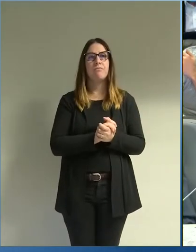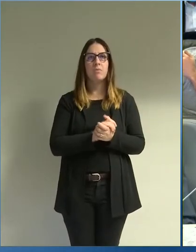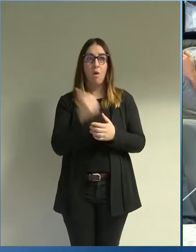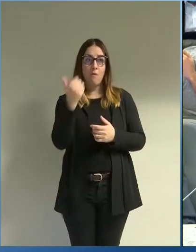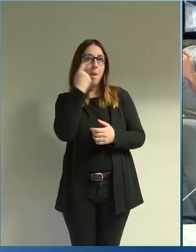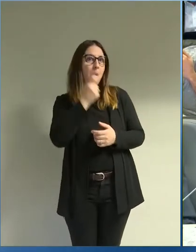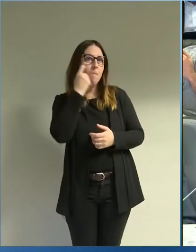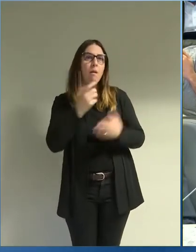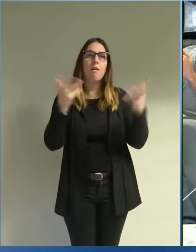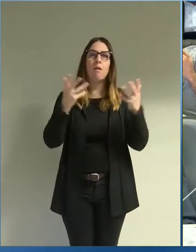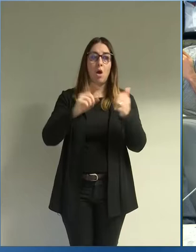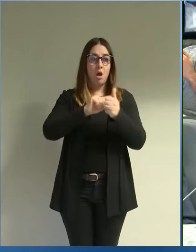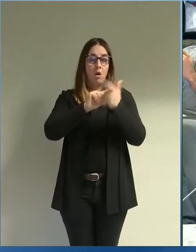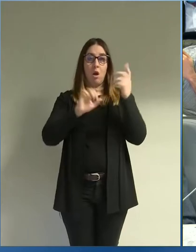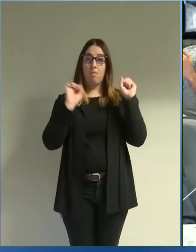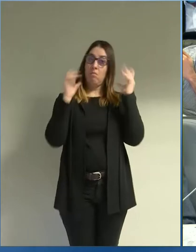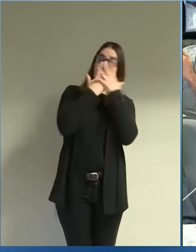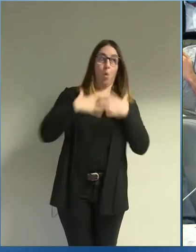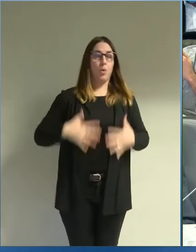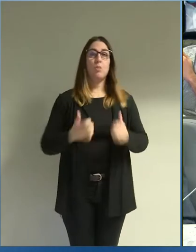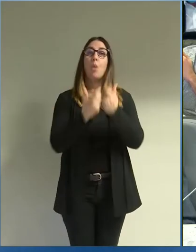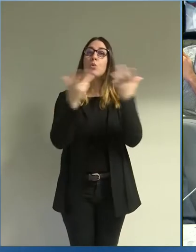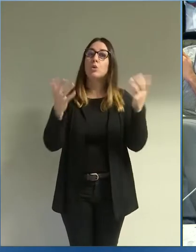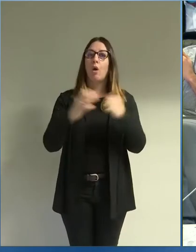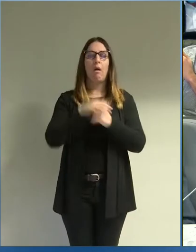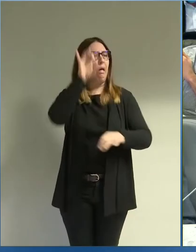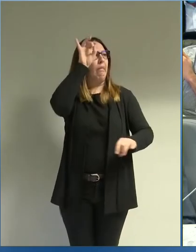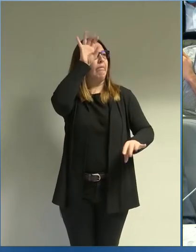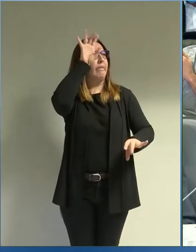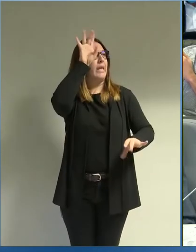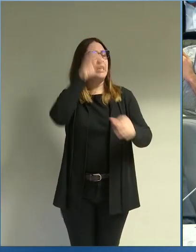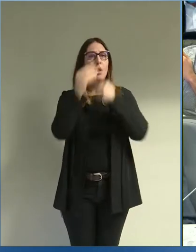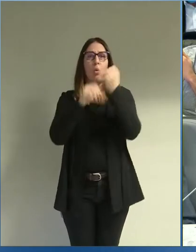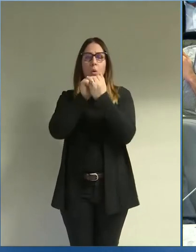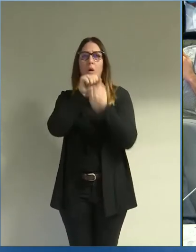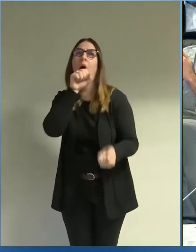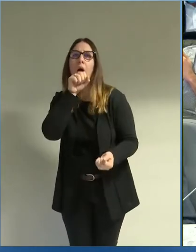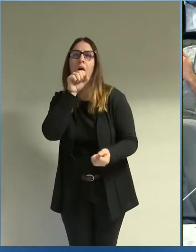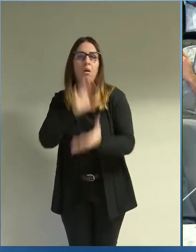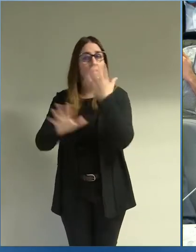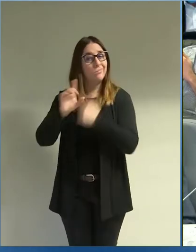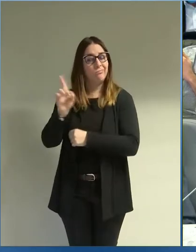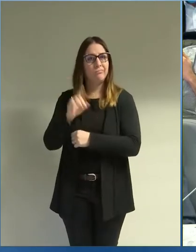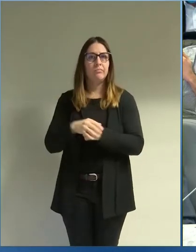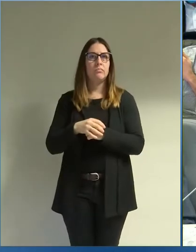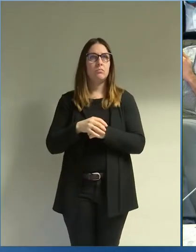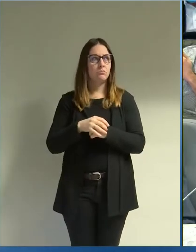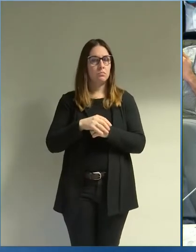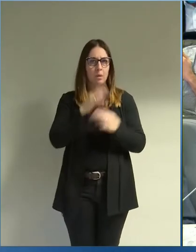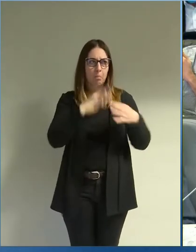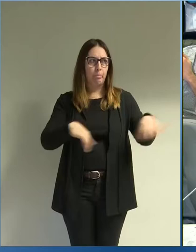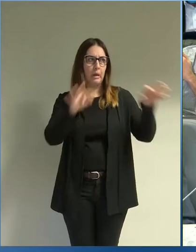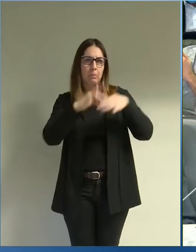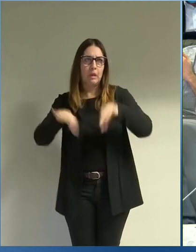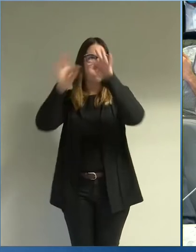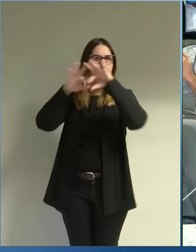plusieurs réactions sans être dans le déni ni la sidération contrairement à ce que vous dites je vois surtout des nations mobilisés